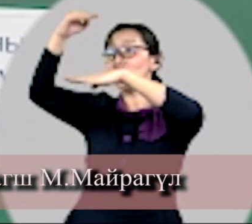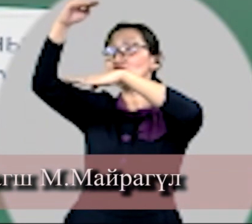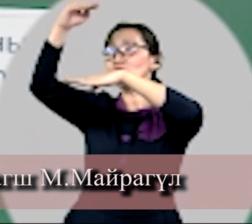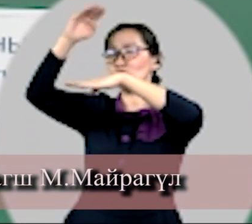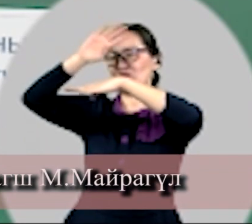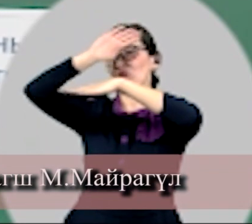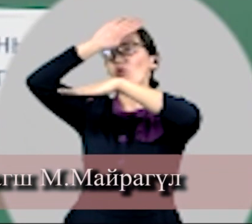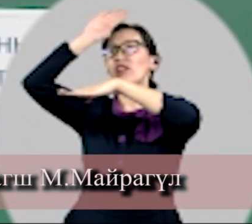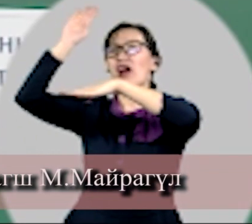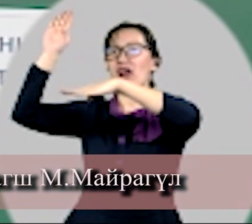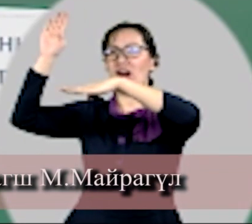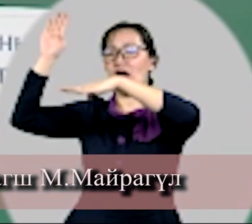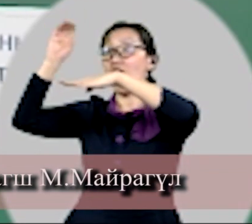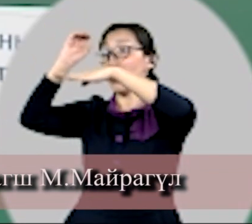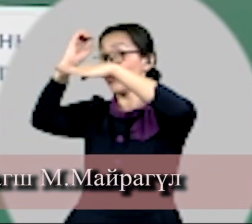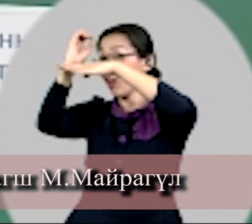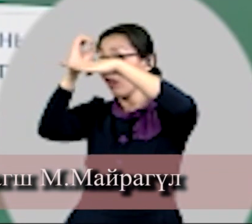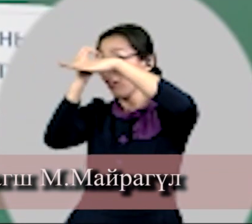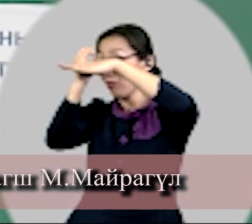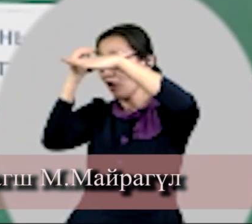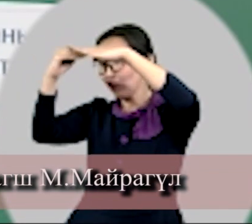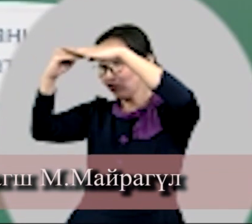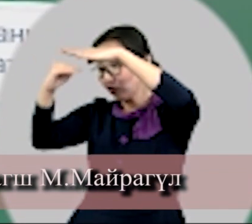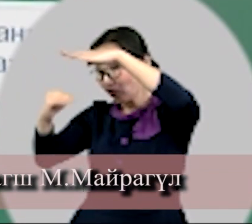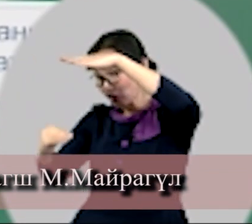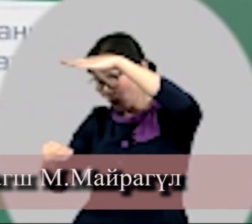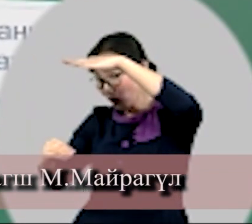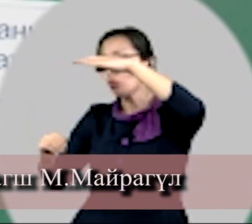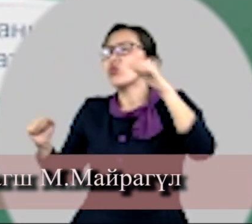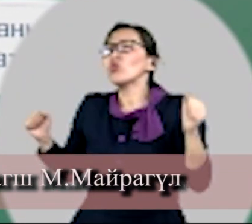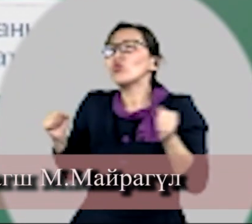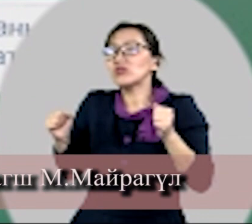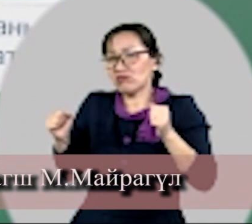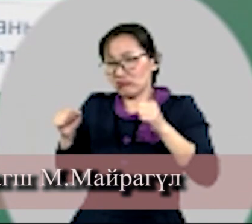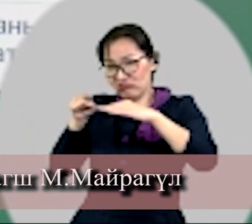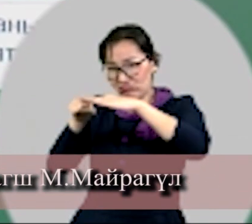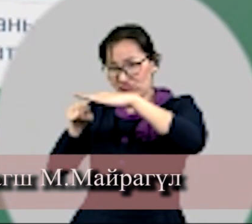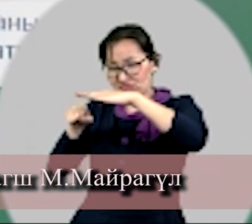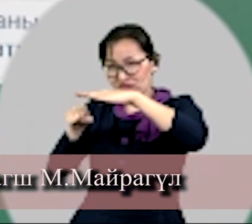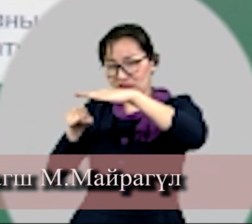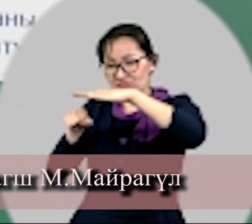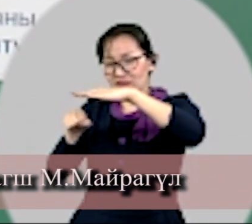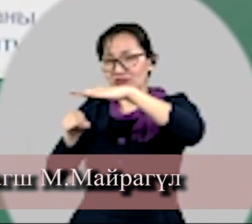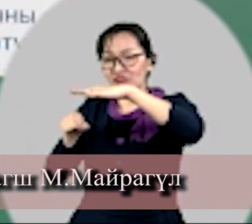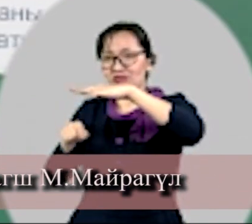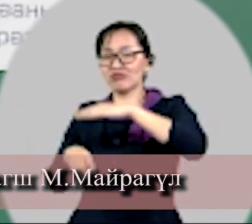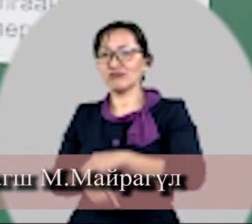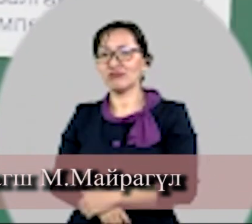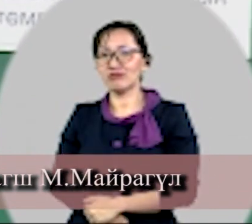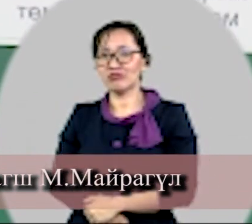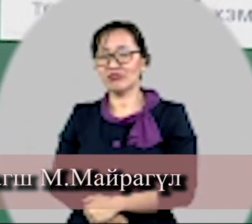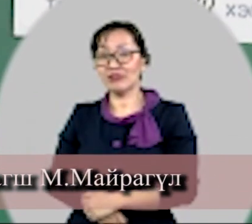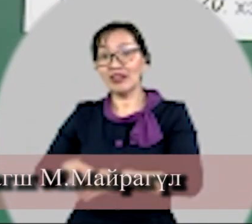градус жылы температураны көрсетіп тұр екен. Даладағы 20 градус температураны алу 20 деп белгілейді